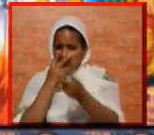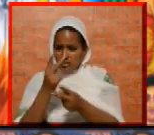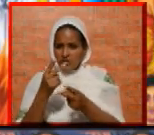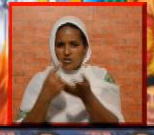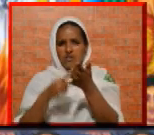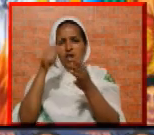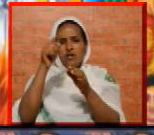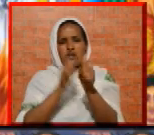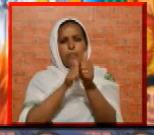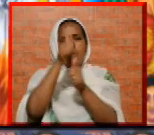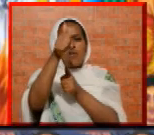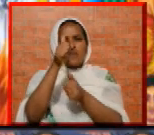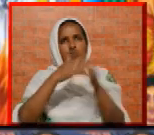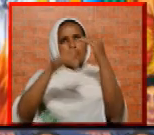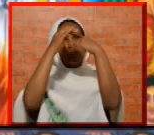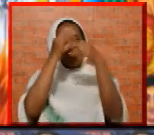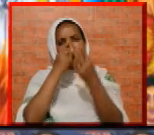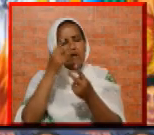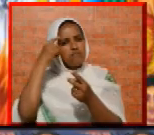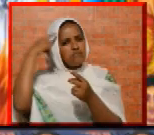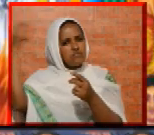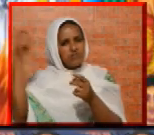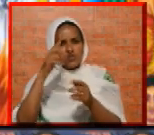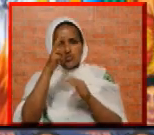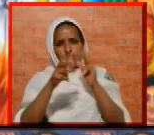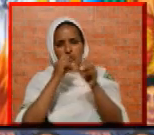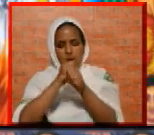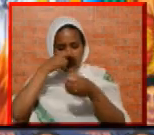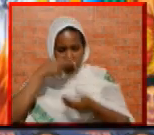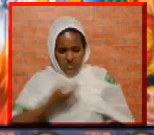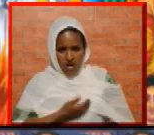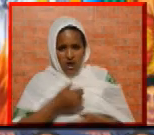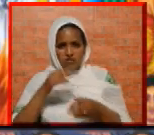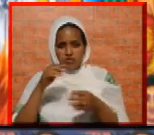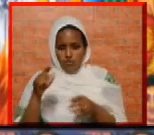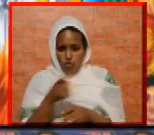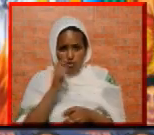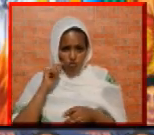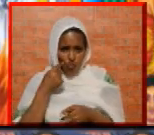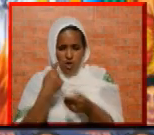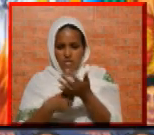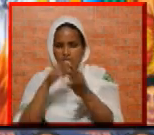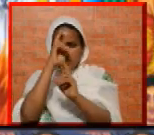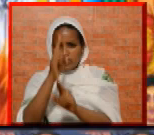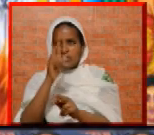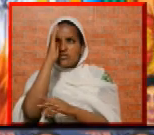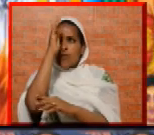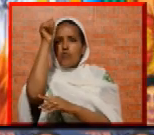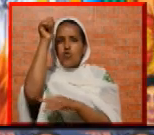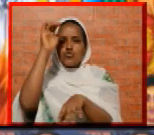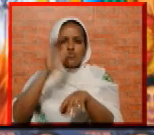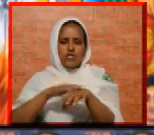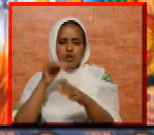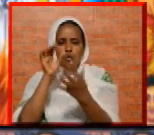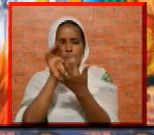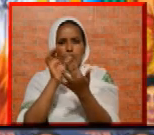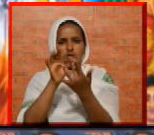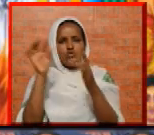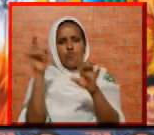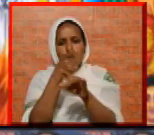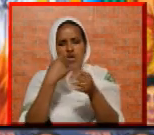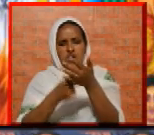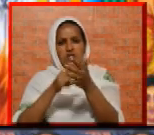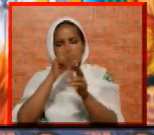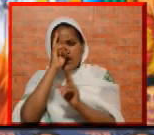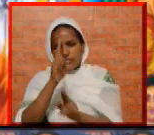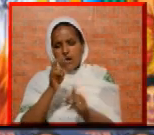ሳይሆን የሚያየው ያኛውን የማያልፈውን ነው የሶስት ዓመት ህፃን ቢሆንም ታናሽ ብላቴና ቢሆንም ለዚህ ክብር እግዚአብሔር የጠራው እግዚአብሔር የመረጠው